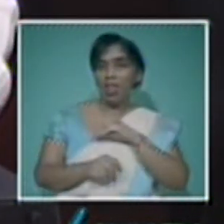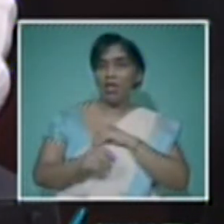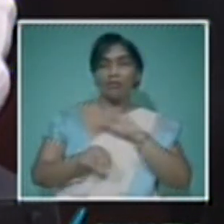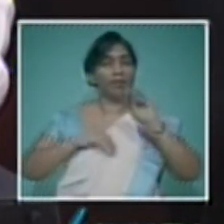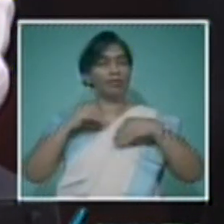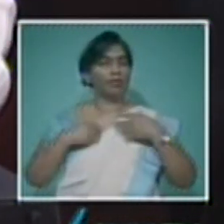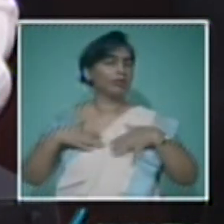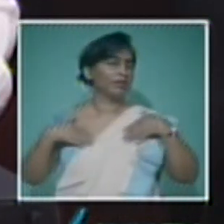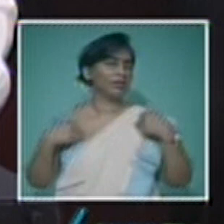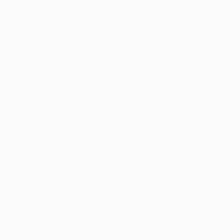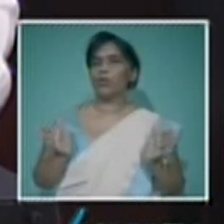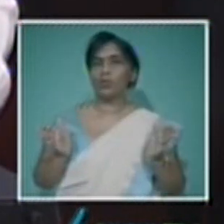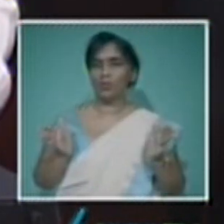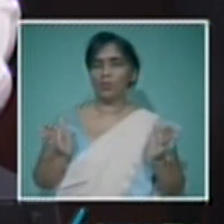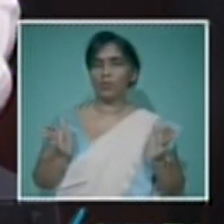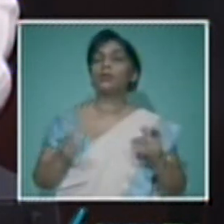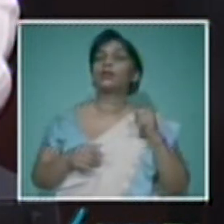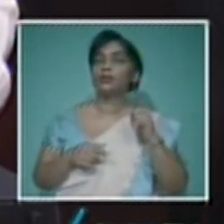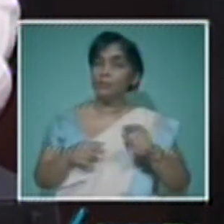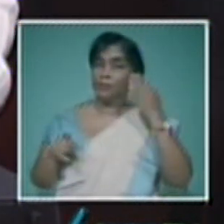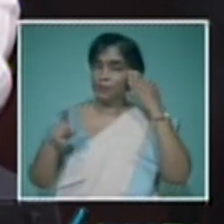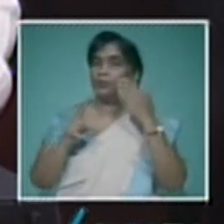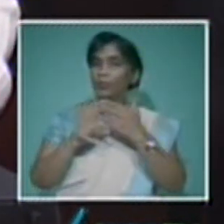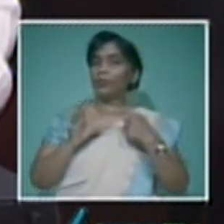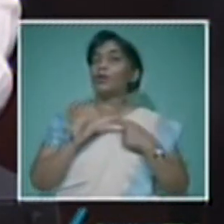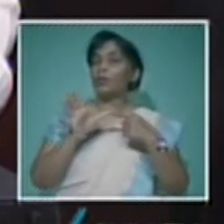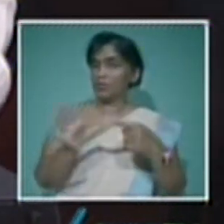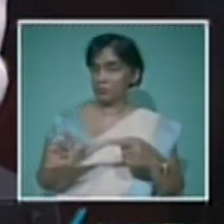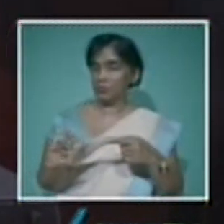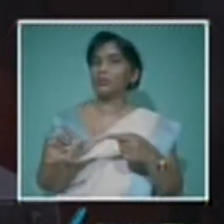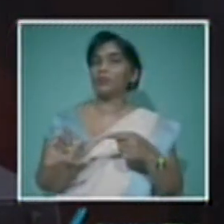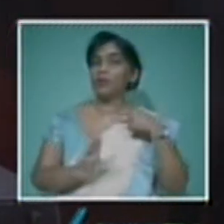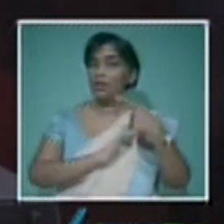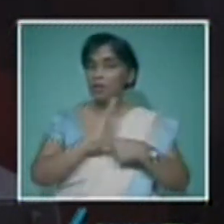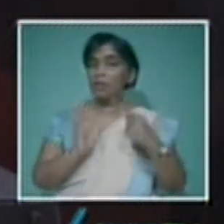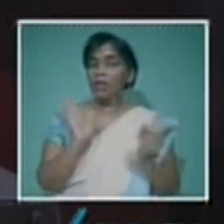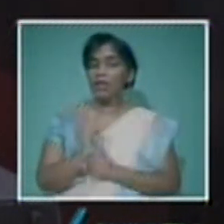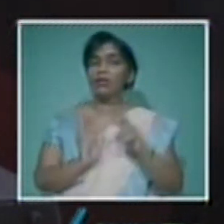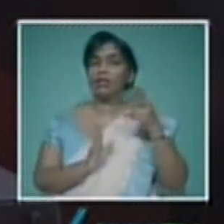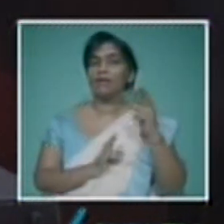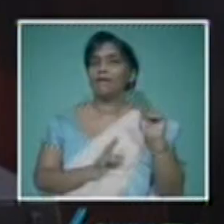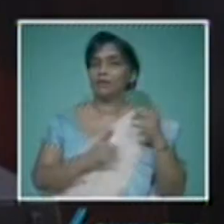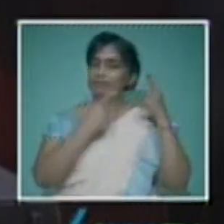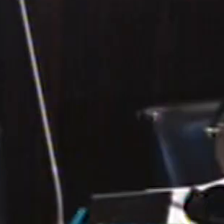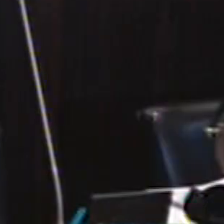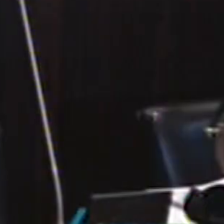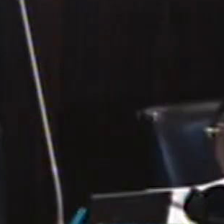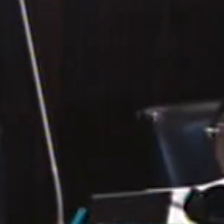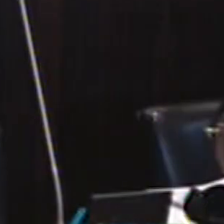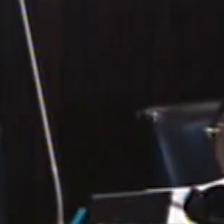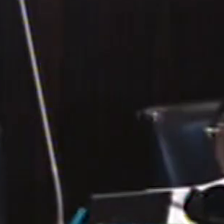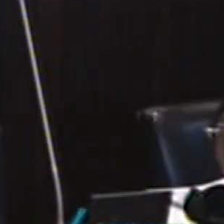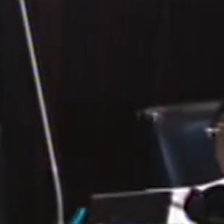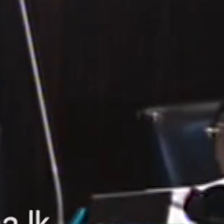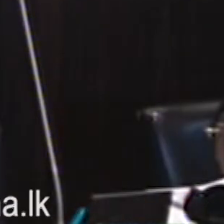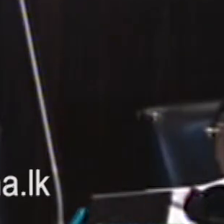මැද්දේ පහසුවෙන් ජීවත් වන්නේ කවුද? ඒවා පිළිබඳව පිළිතුරු සැපීම මේ රටේ ලක්ෂ 220ට මම බාර දෙනවා. අනිත් හැම